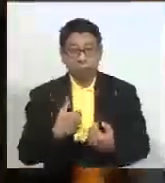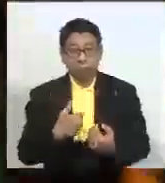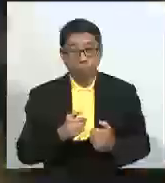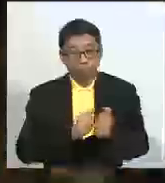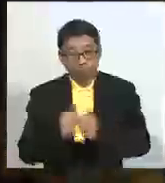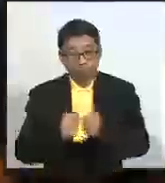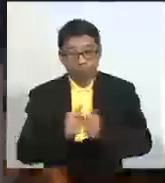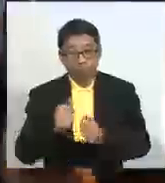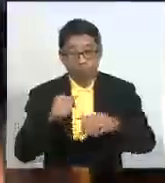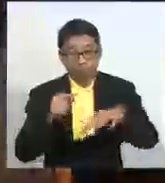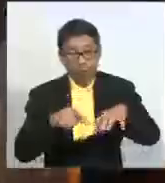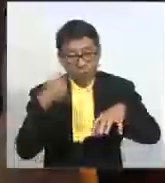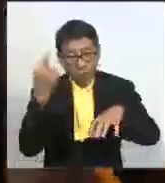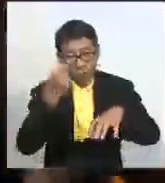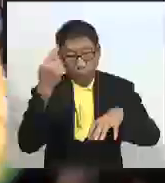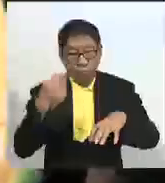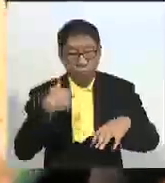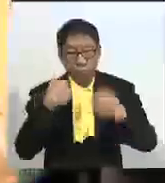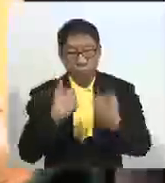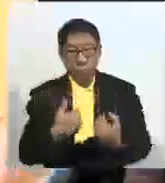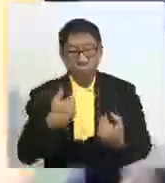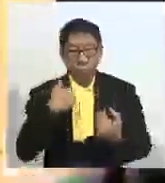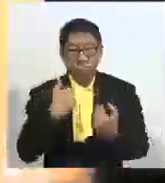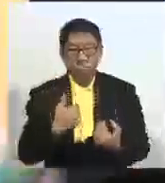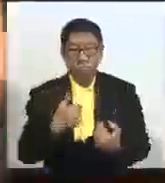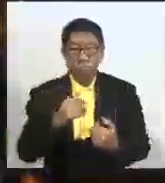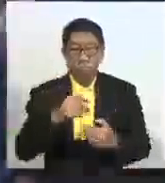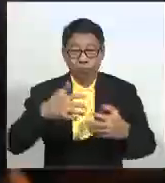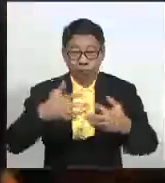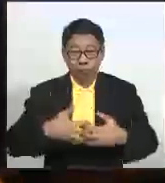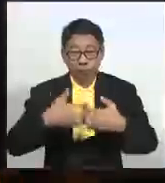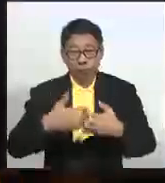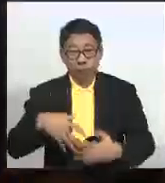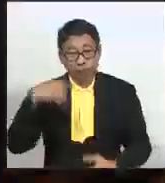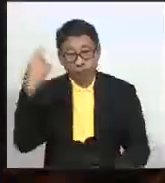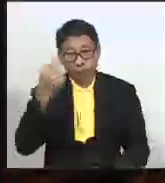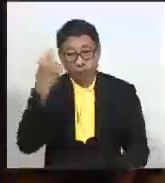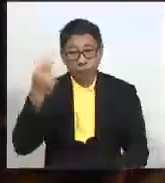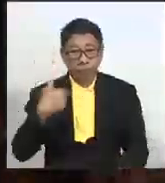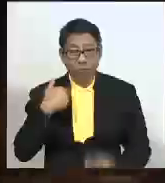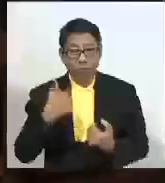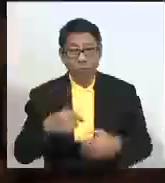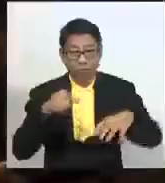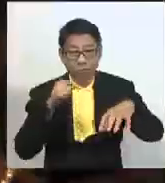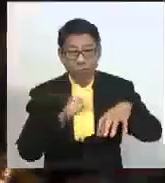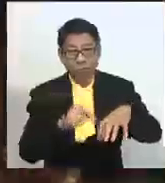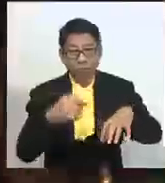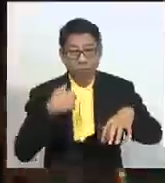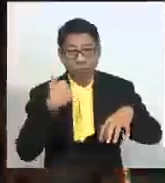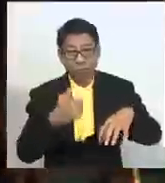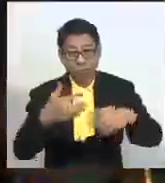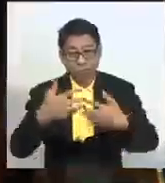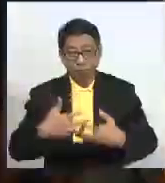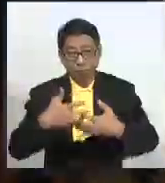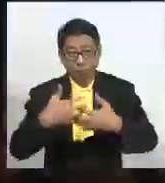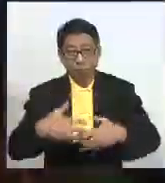ของการแข่งขันด้านการท่องเที่ยวนะคะซึ่งปัจจุบันก็เรียกได้ว่าเป็นอุตสาหกรรมการท่องเที่ยวเพราะเป็นแหล่งเรียกได้ว่าอุ